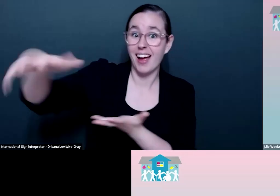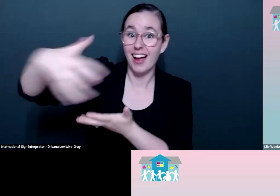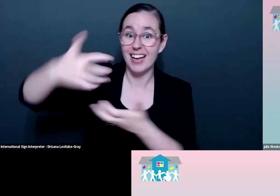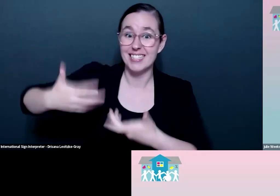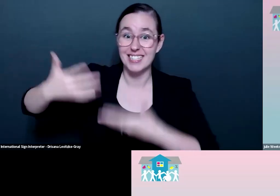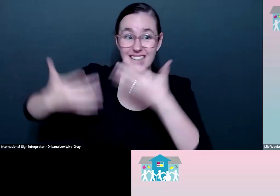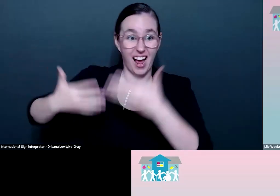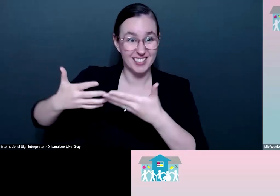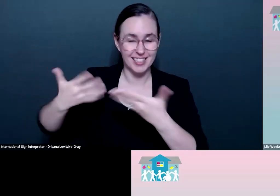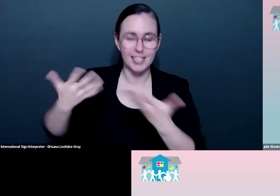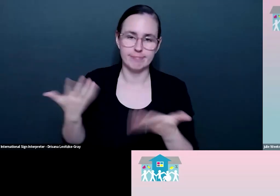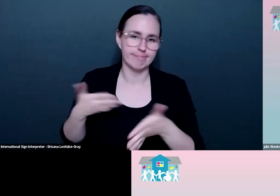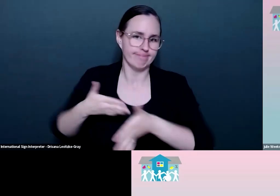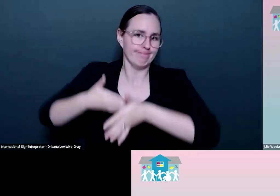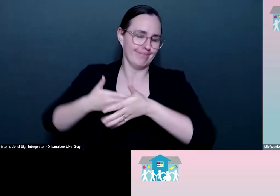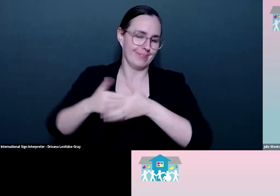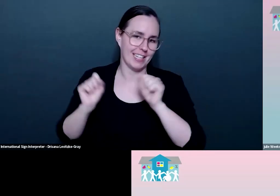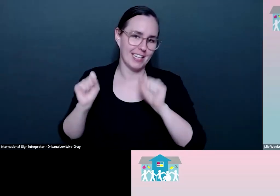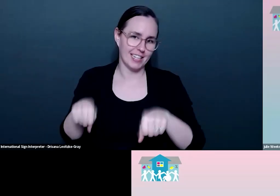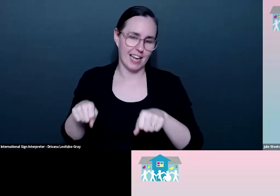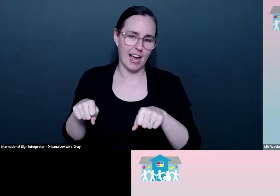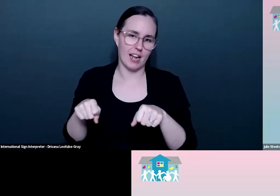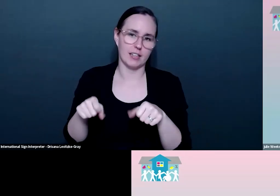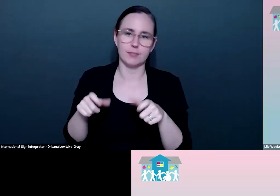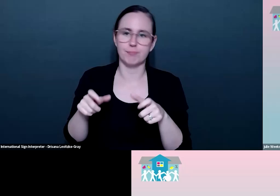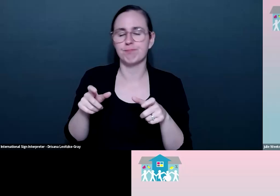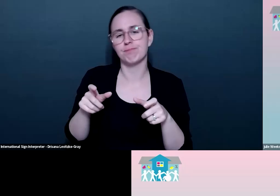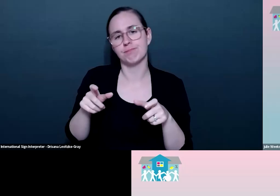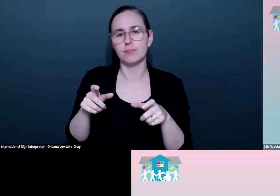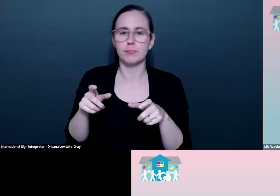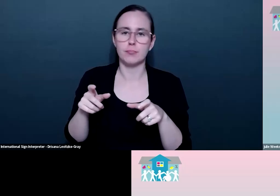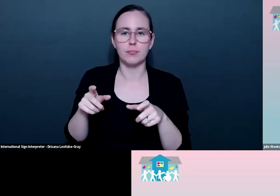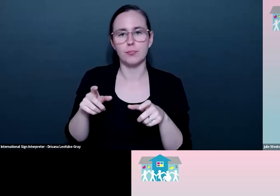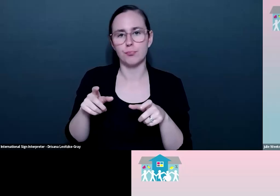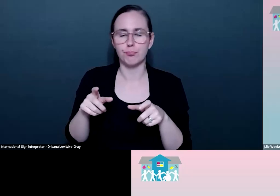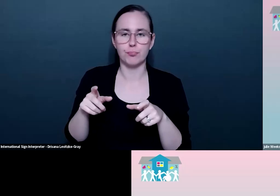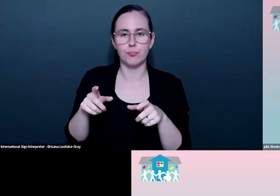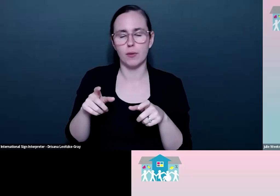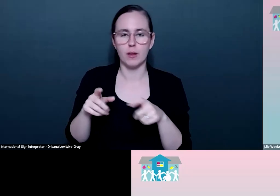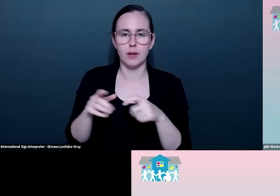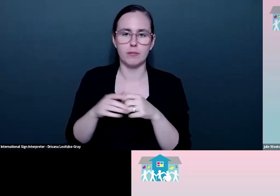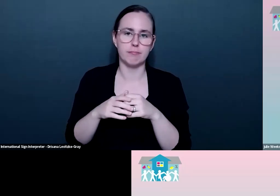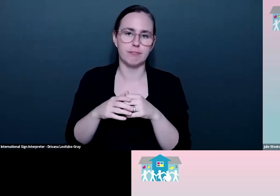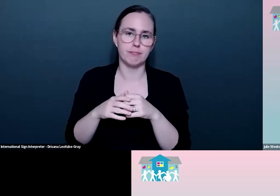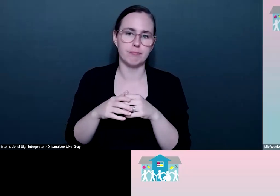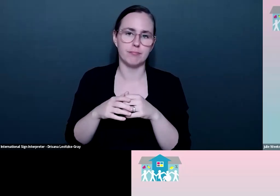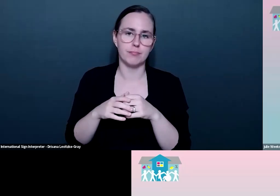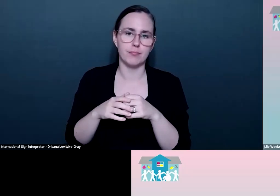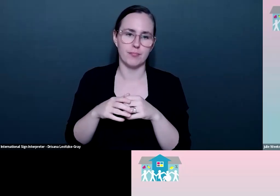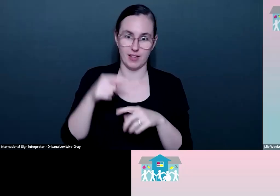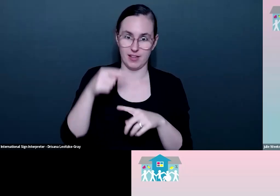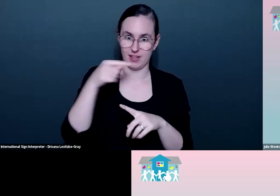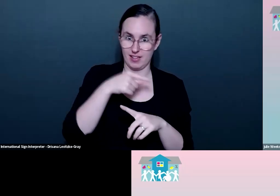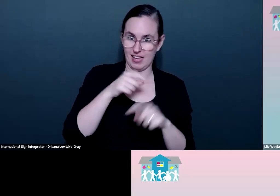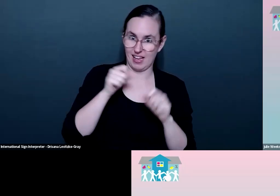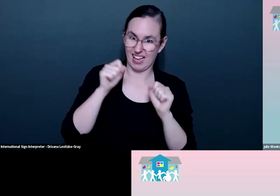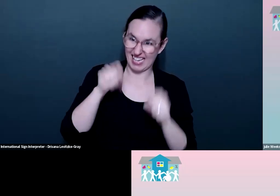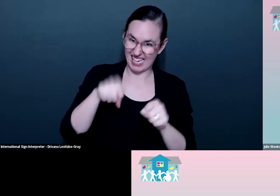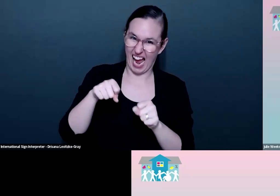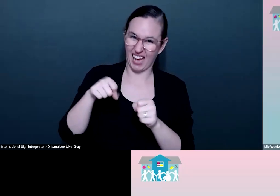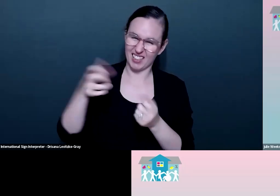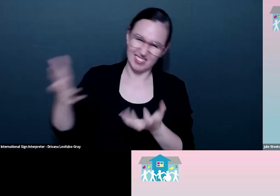équipées de façon appropriée pour, euh, pour bien utiliser les instruments de collection de